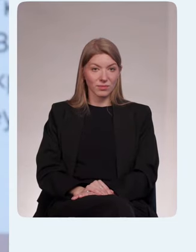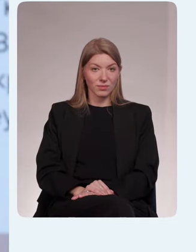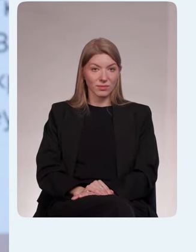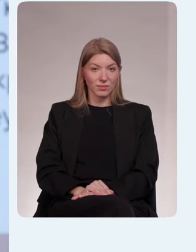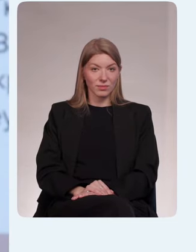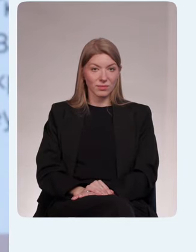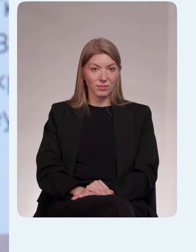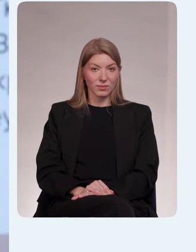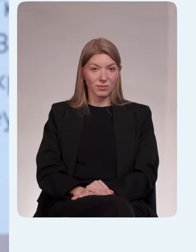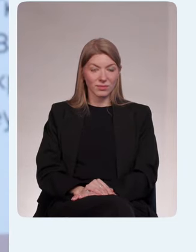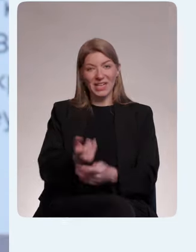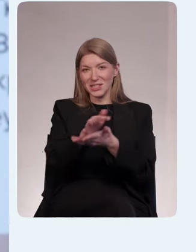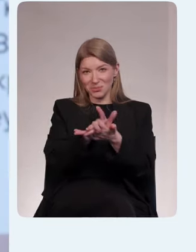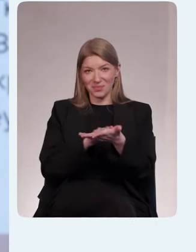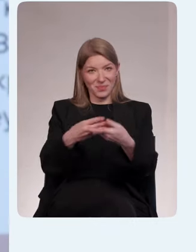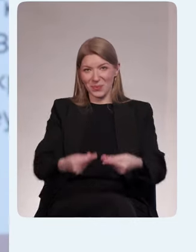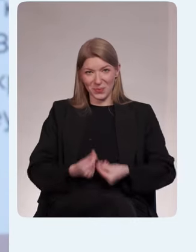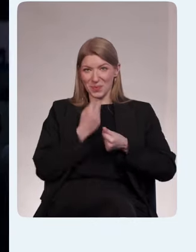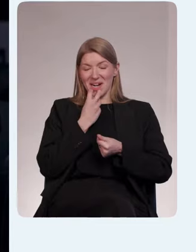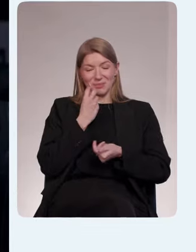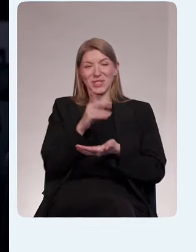Это сбой в системе, извините.